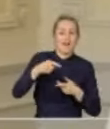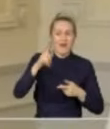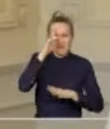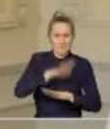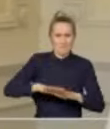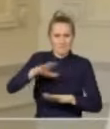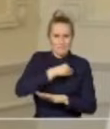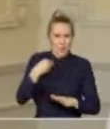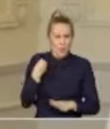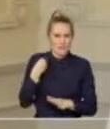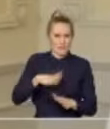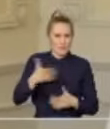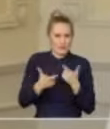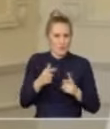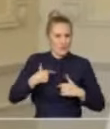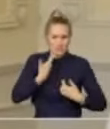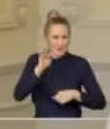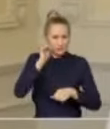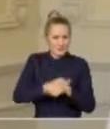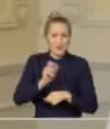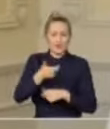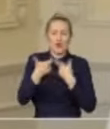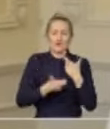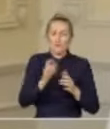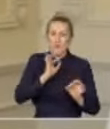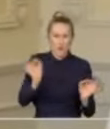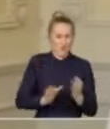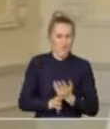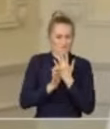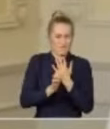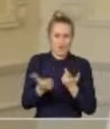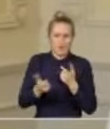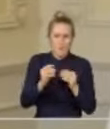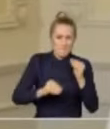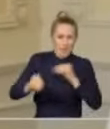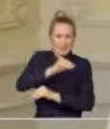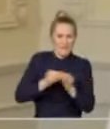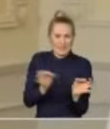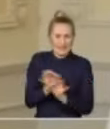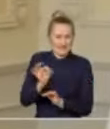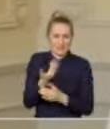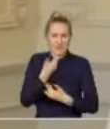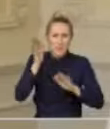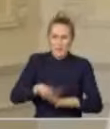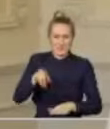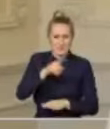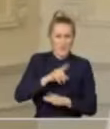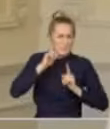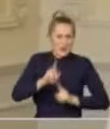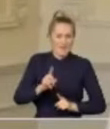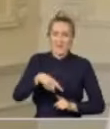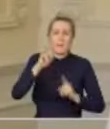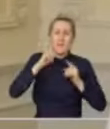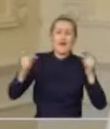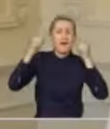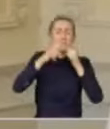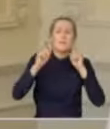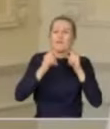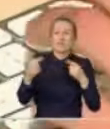które dopuszczają się tego rodzaju skandalicznych manipulacji historycznych, manipulacji prawdą, nie mających żadnego